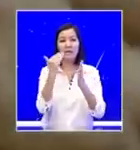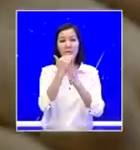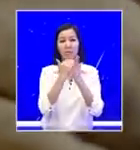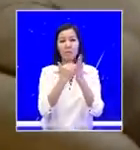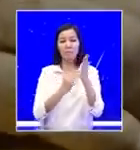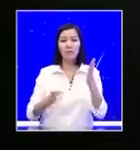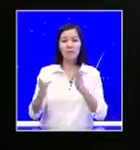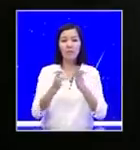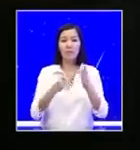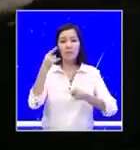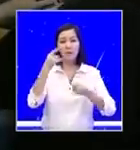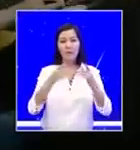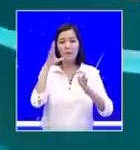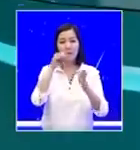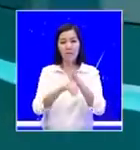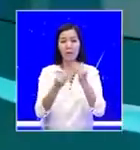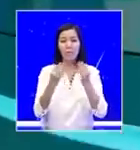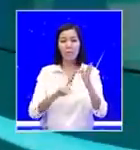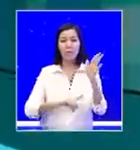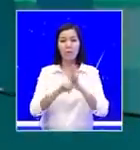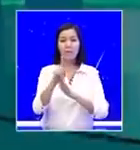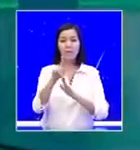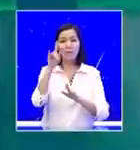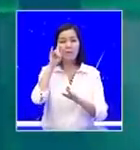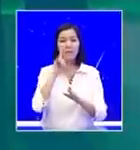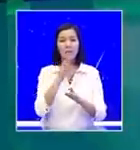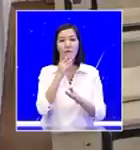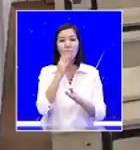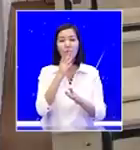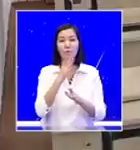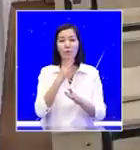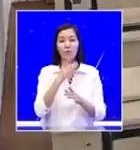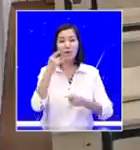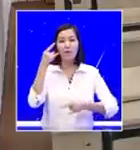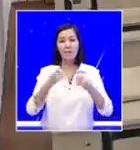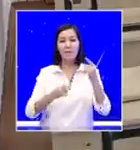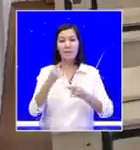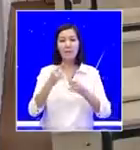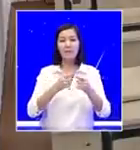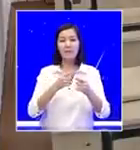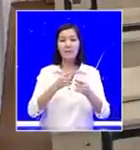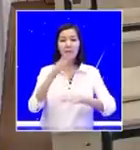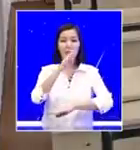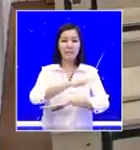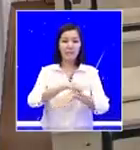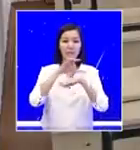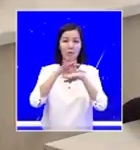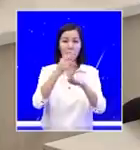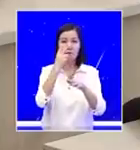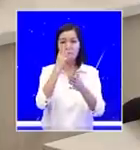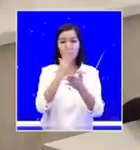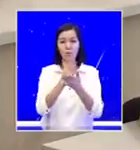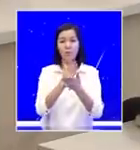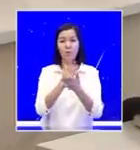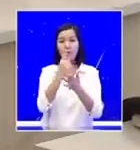бір республикалық арна қосылмақ. Бүгіннен бастап Қазақстан ұлттық арнасы мектеп оқушылары үшін телесабақтар көрсетеді. Жалпы облыс